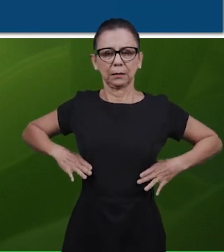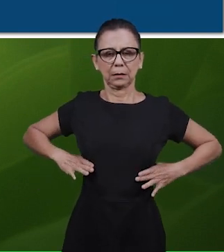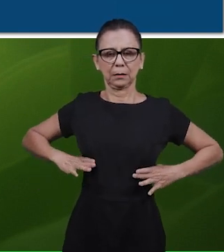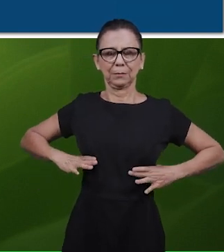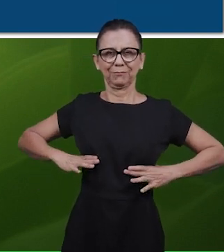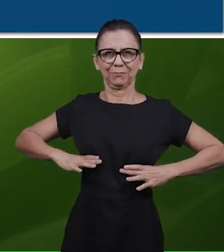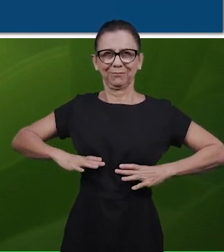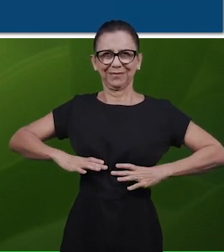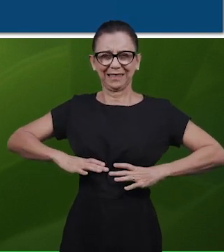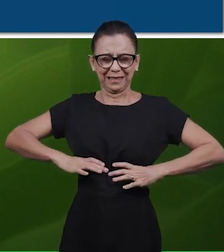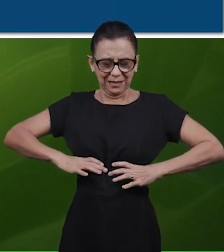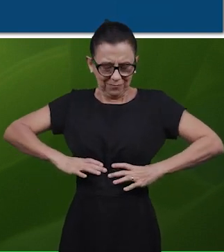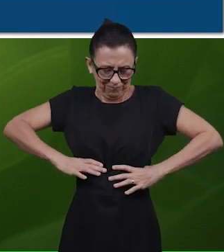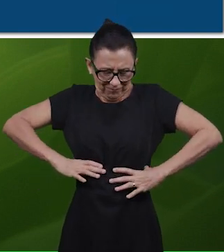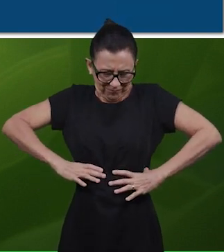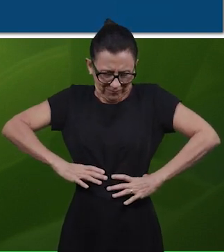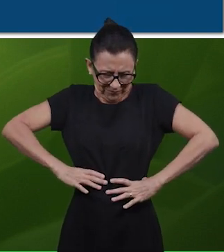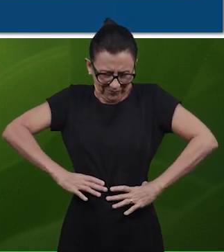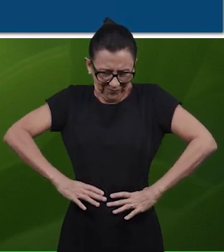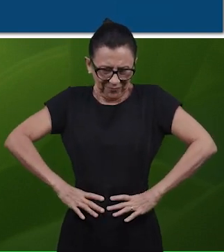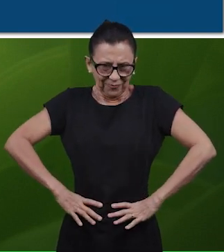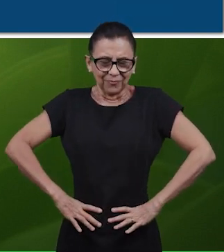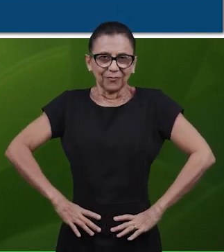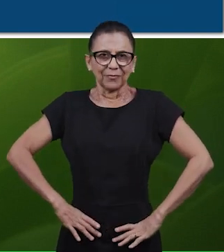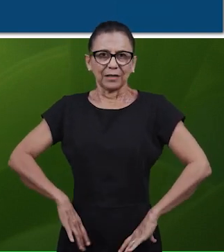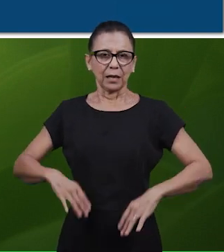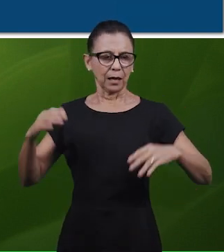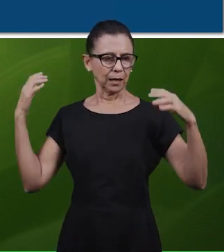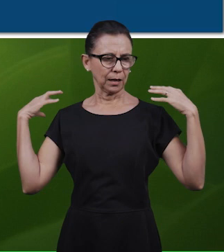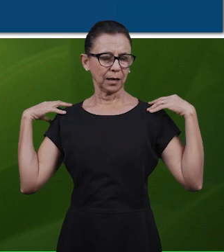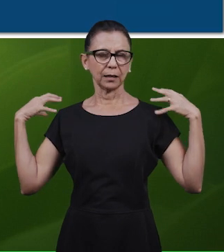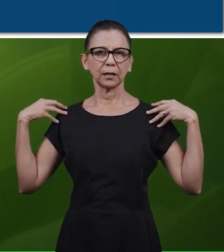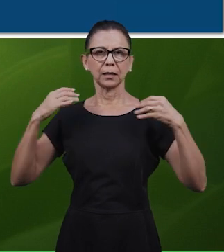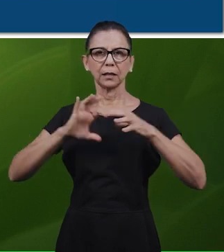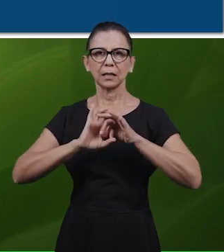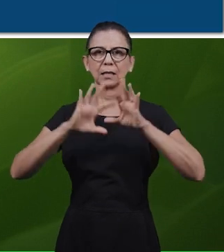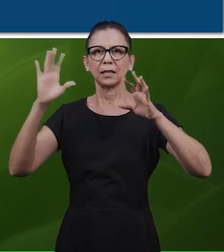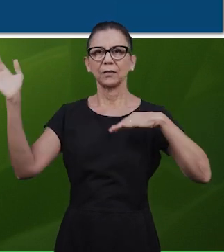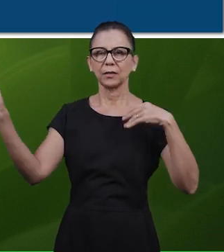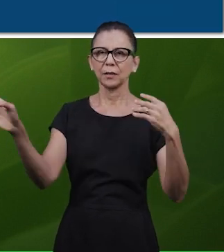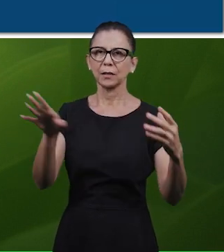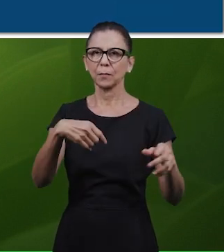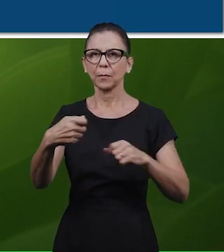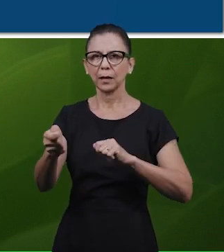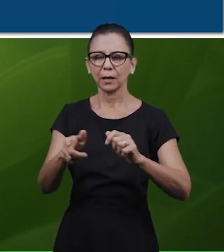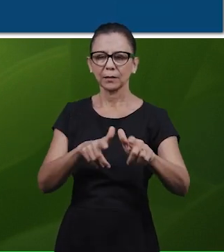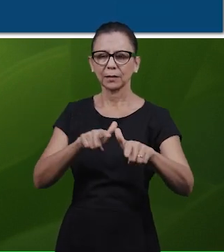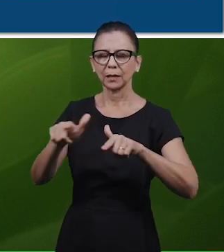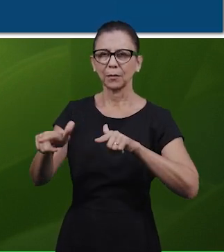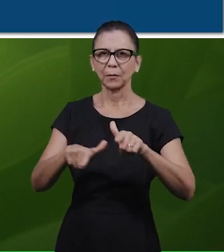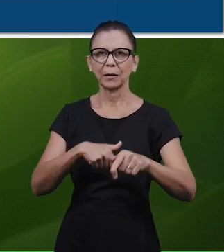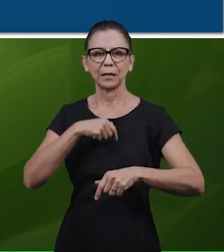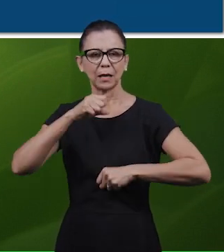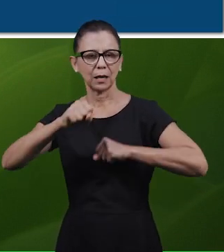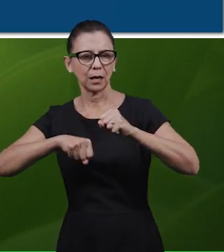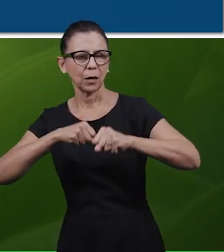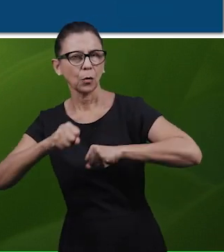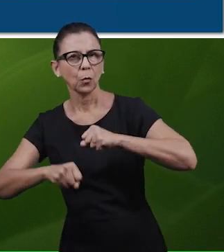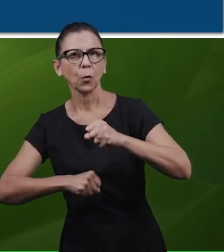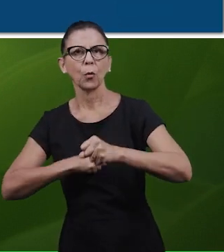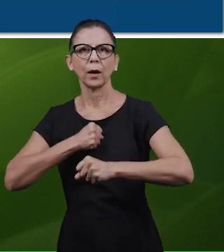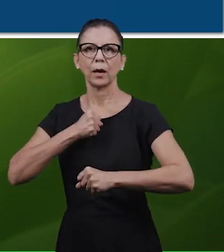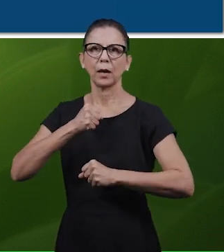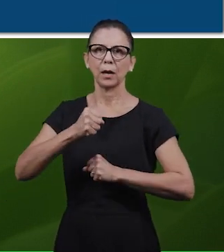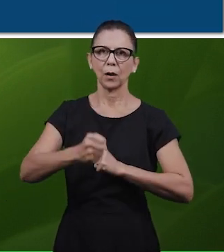reins. Donc, ils disent que c'est de mettre quelque chose donc à l'auteur, d'accrocher une ceinture à